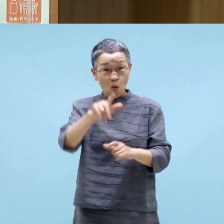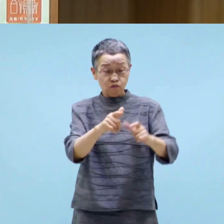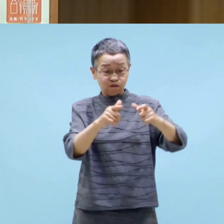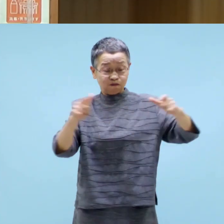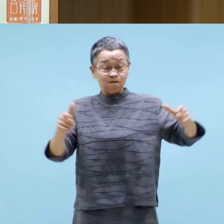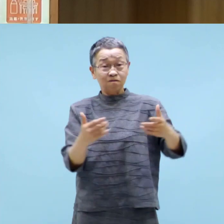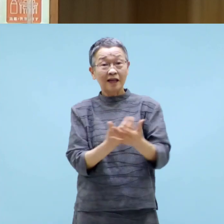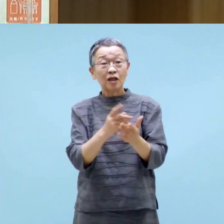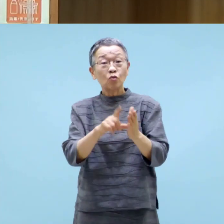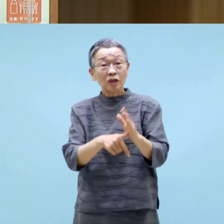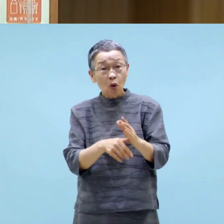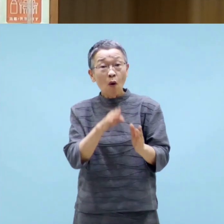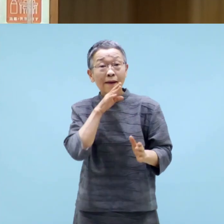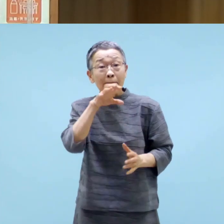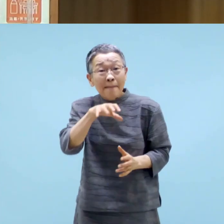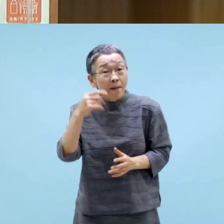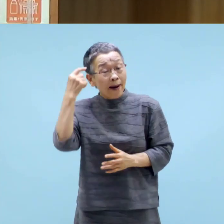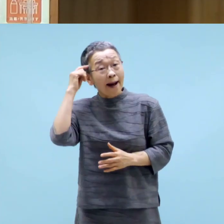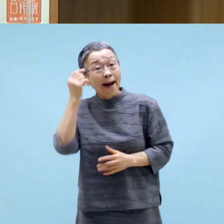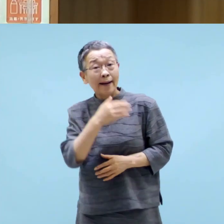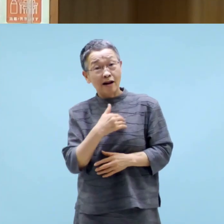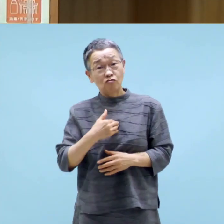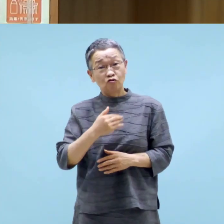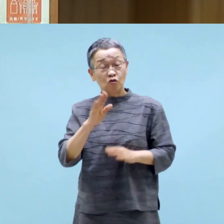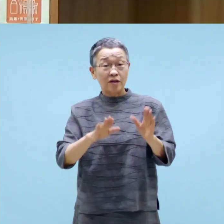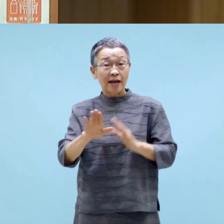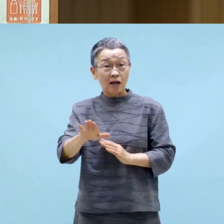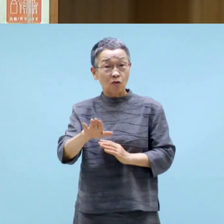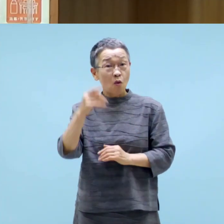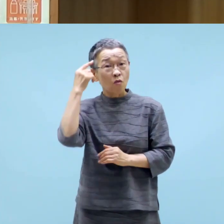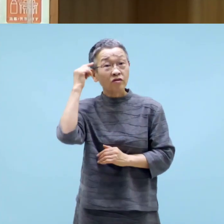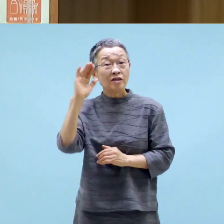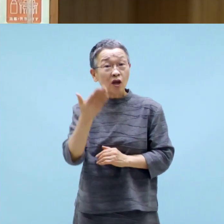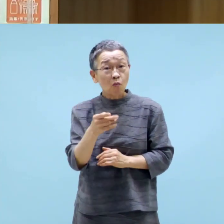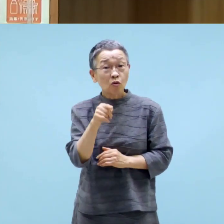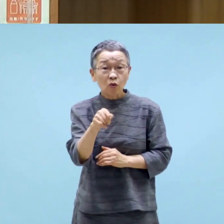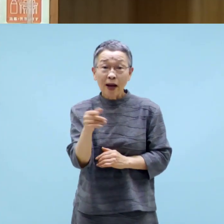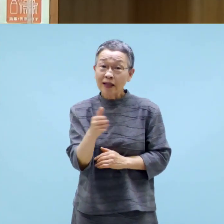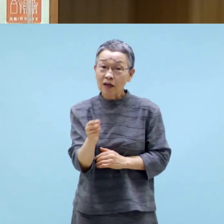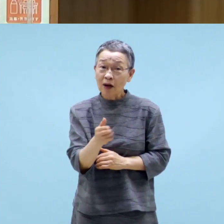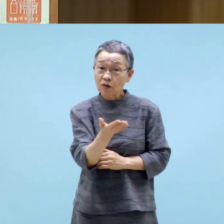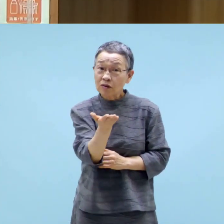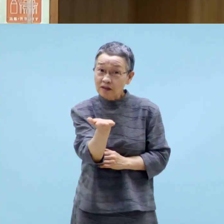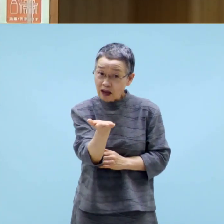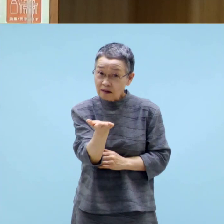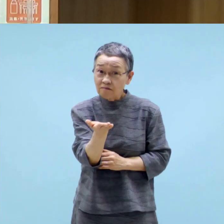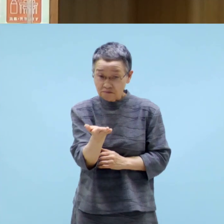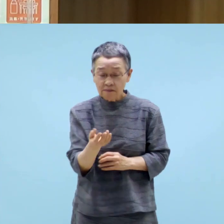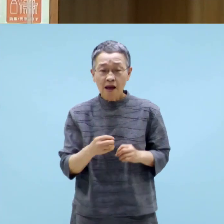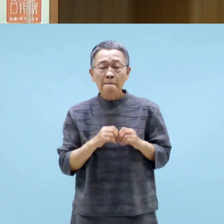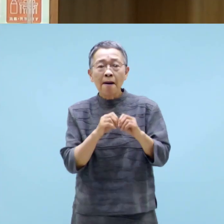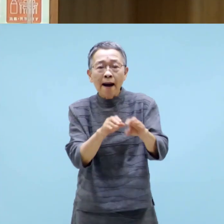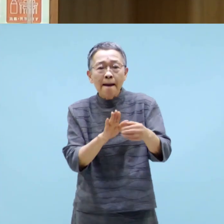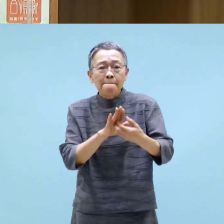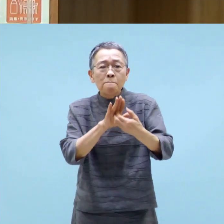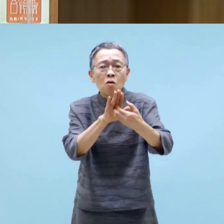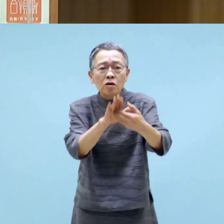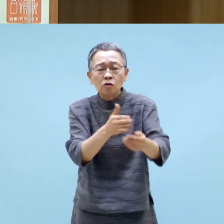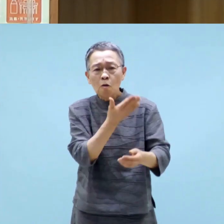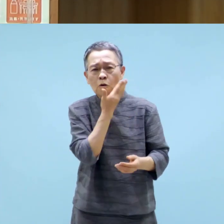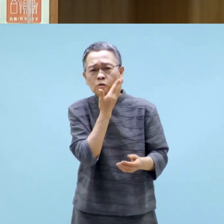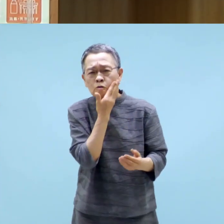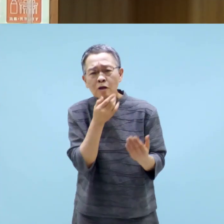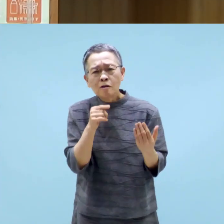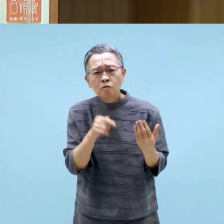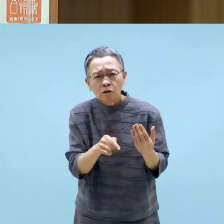考えられるのかなとは思うんですが、そのあたりについての考えをお伺いします。 まん延防止等重点措置がどういった対策が講じ